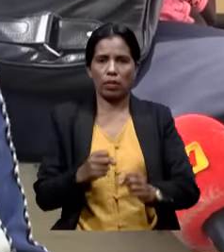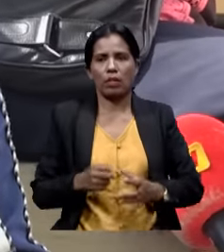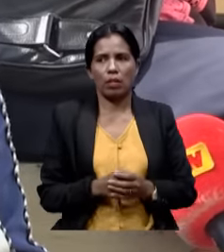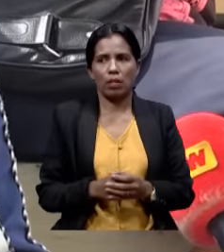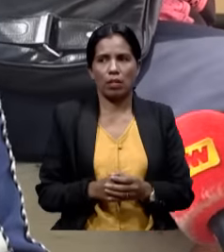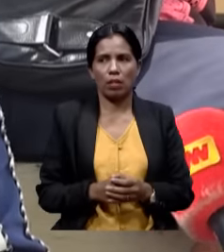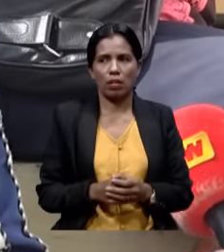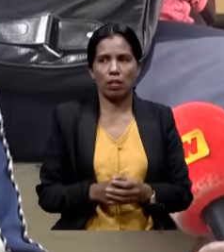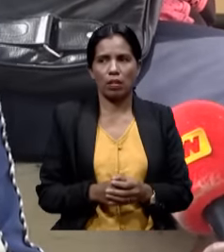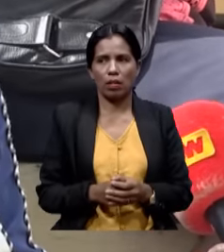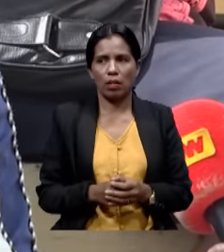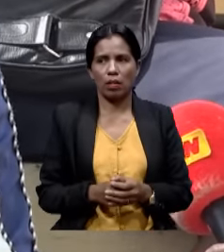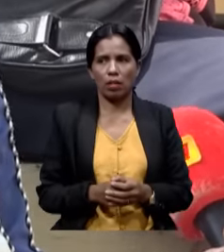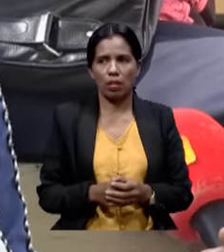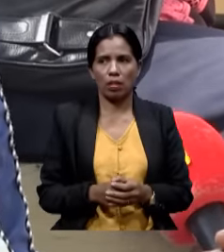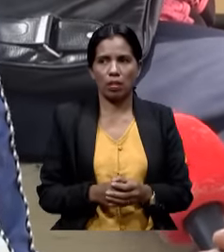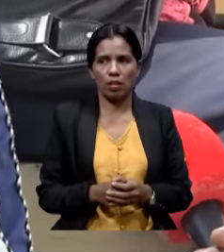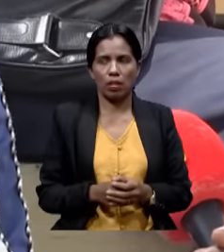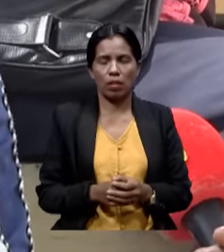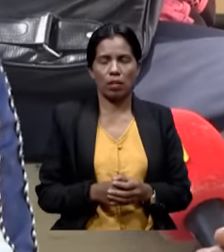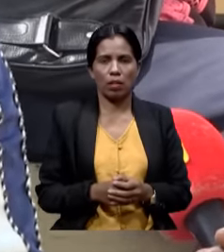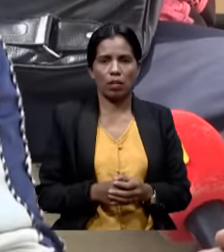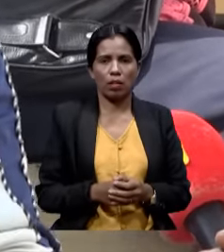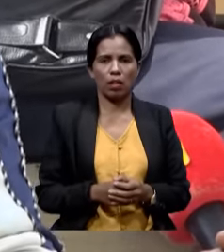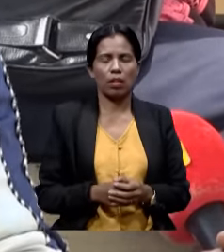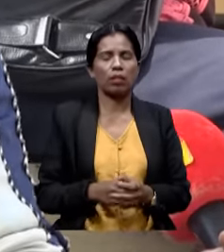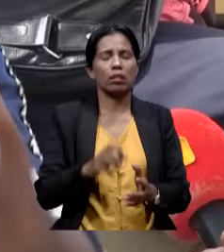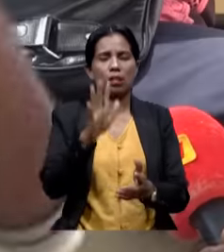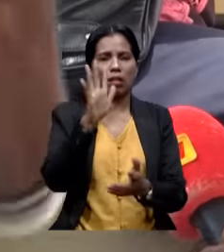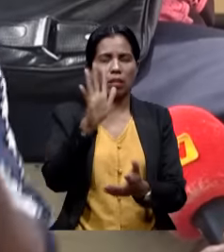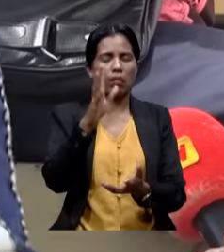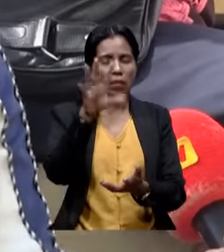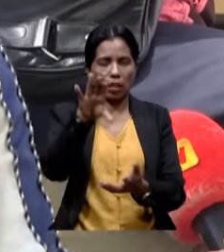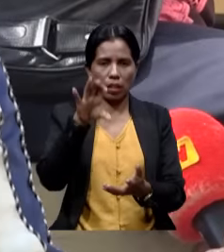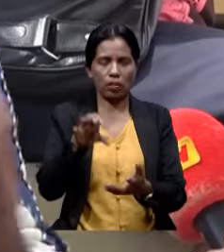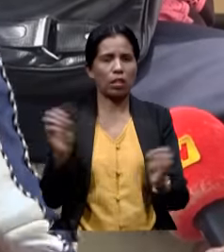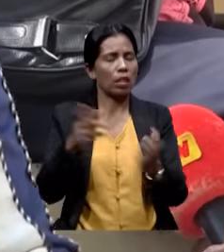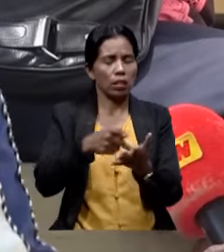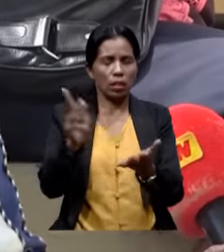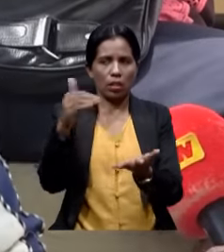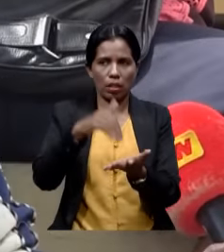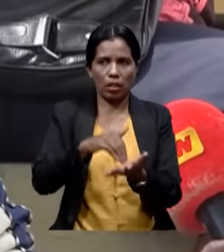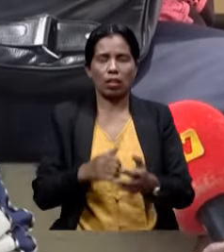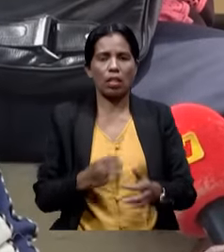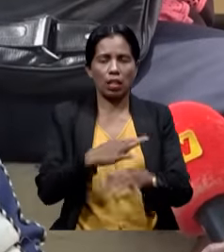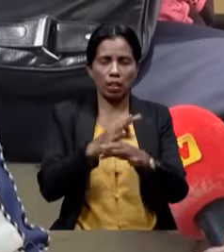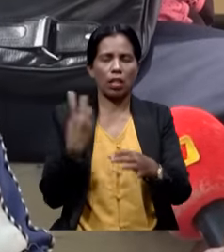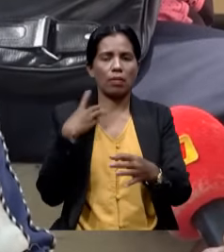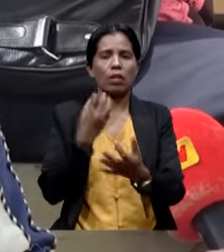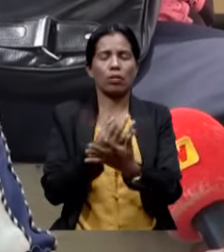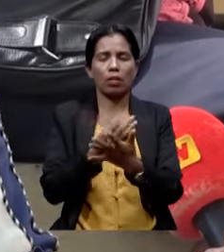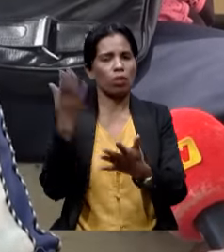to ho total 1300 1600 sira inamba mas to agora la selo nunca um dólar atuelo fil fale recuperar ami ne be o sani